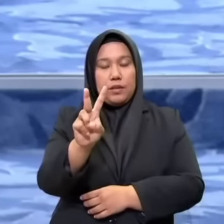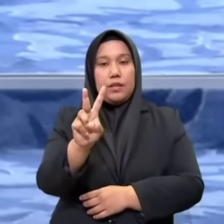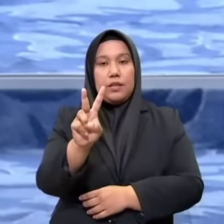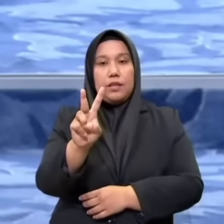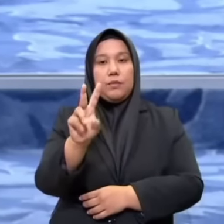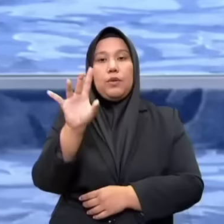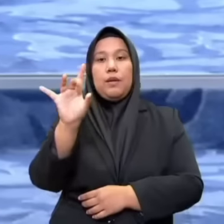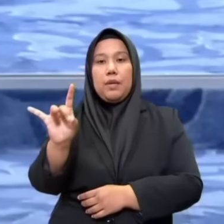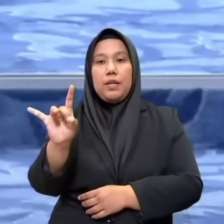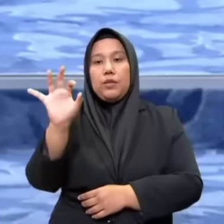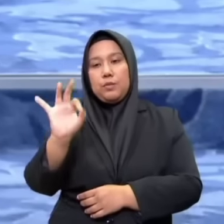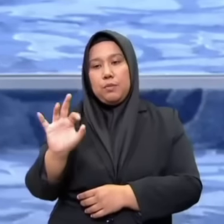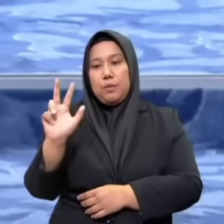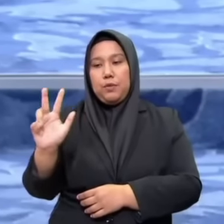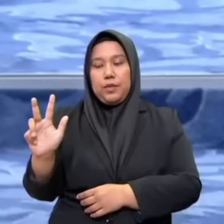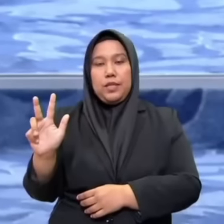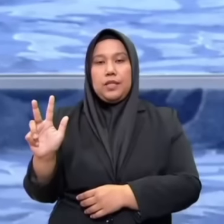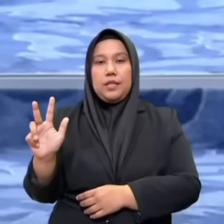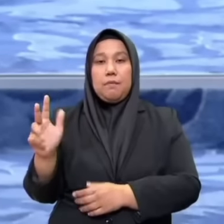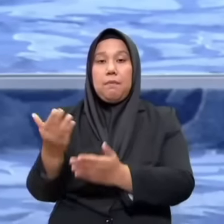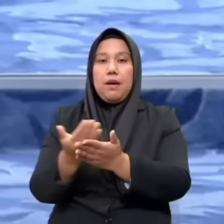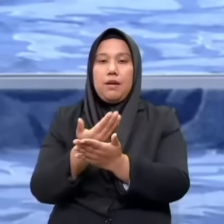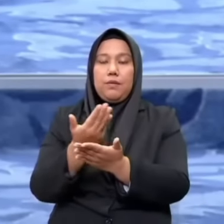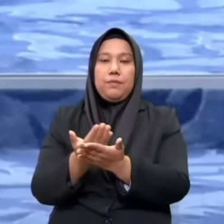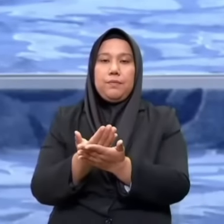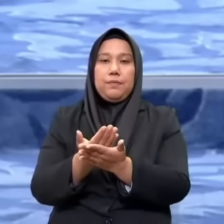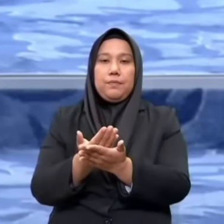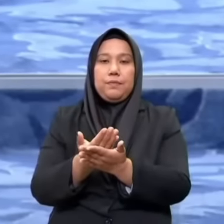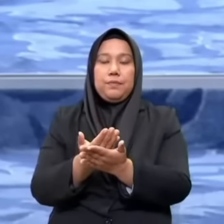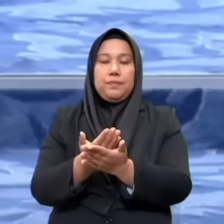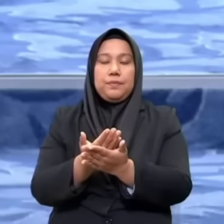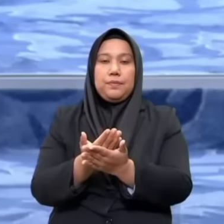22,893. Ya. Nah, setakat bulan